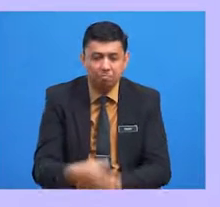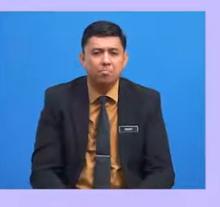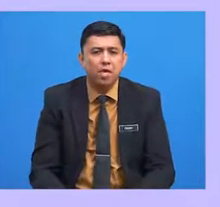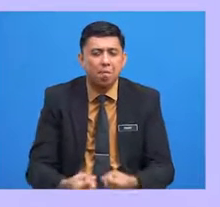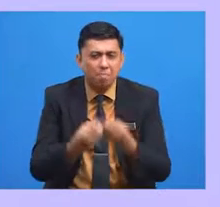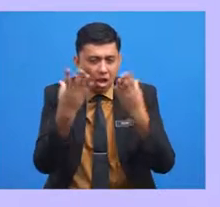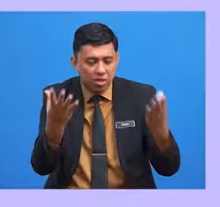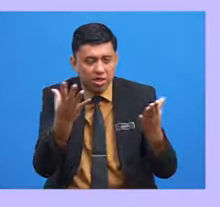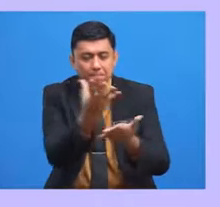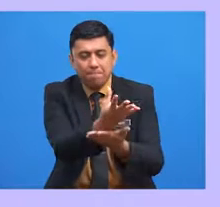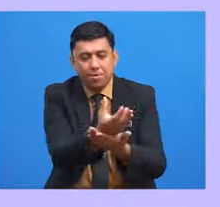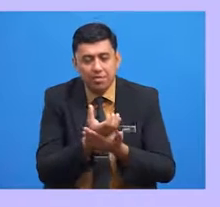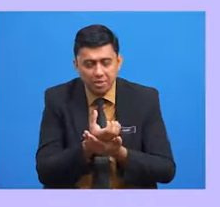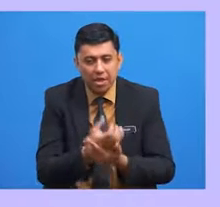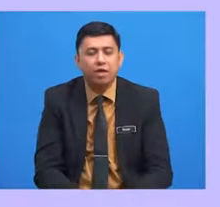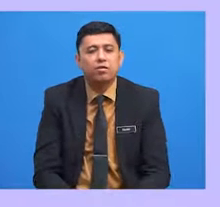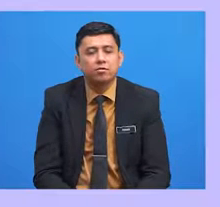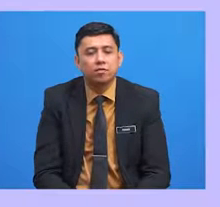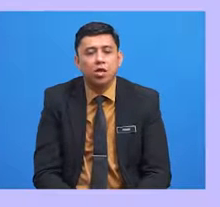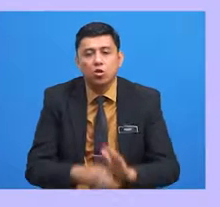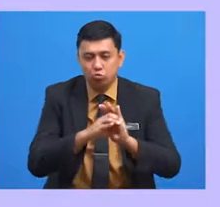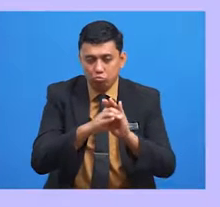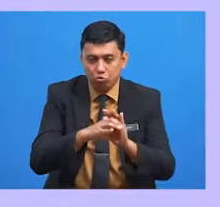banyak permintaan. Contoh barang